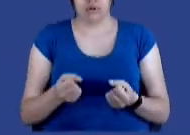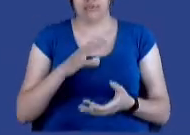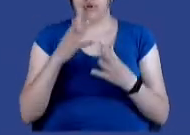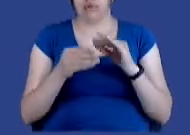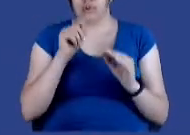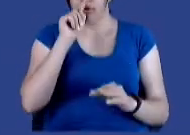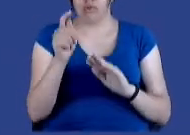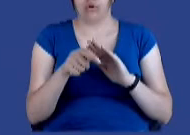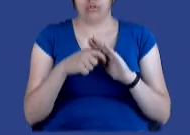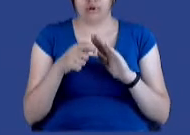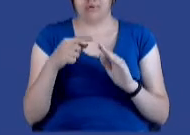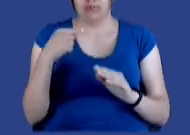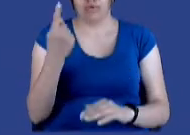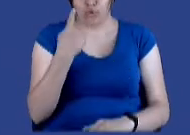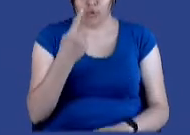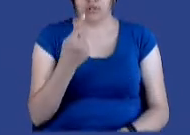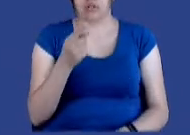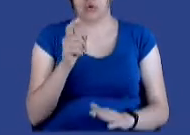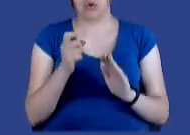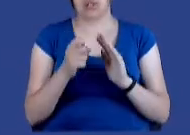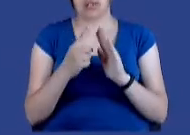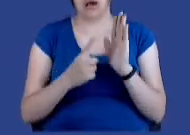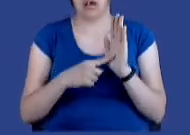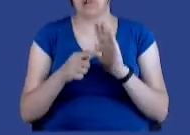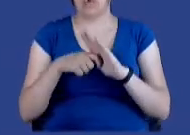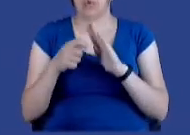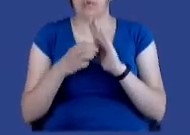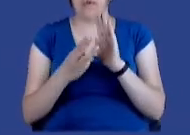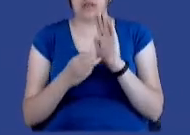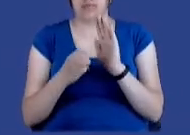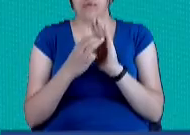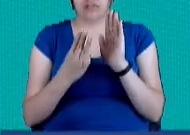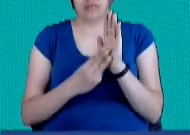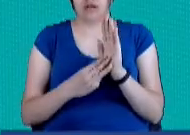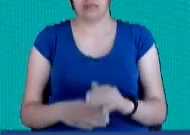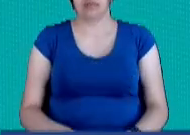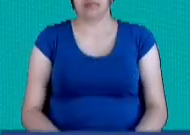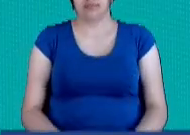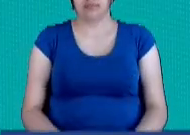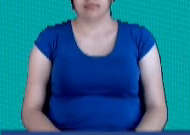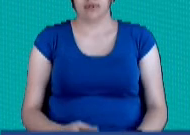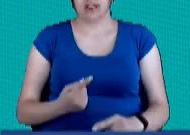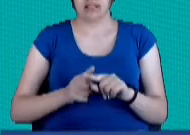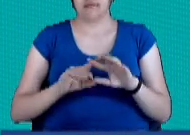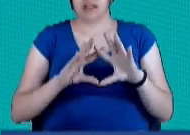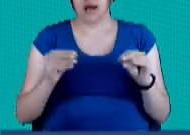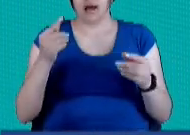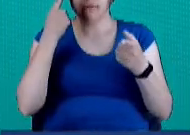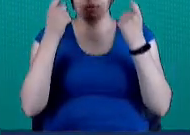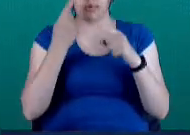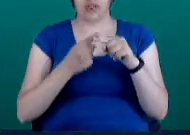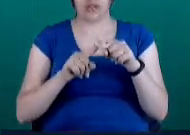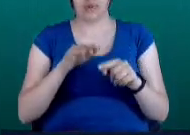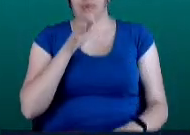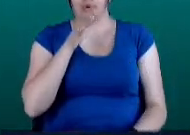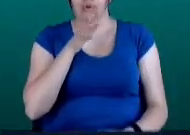в Луганській області 116 хворих на коронавірус, в Донецькій – 818. Це вся інформація на цю годину. Більше